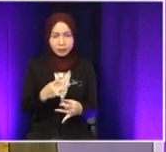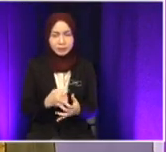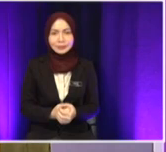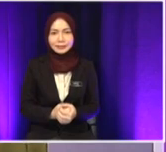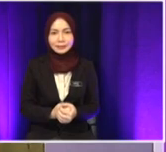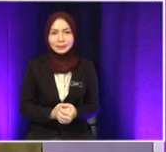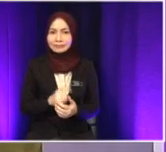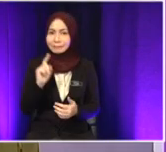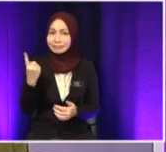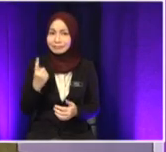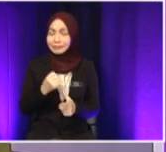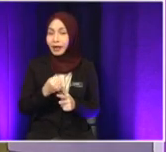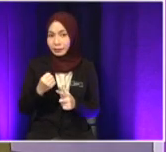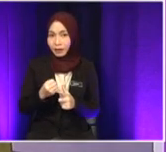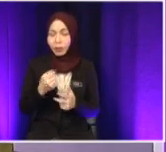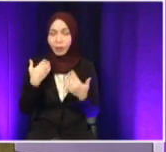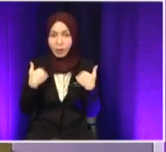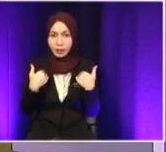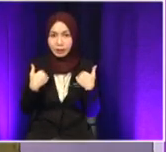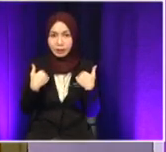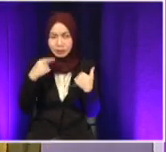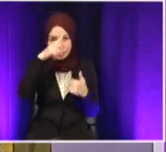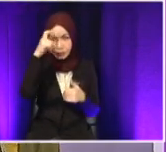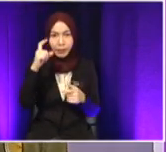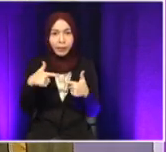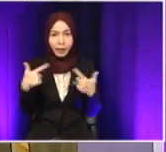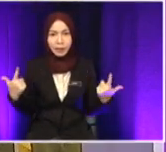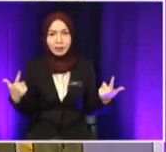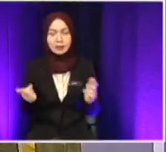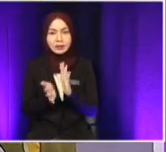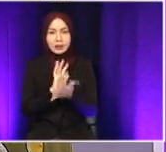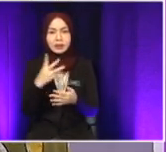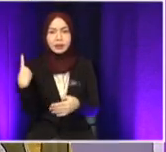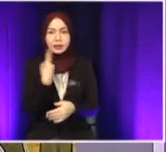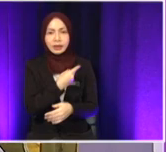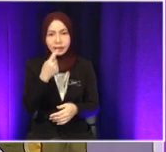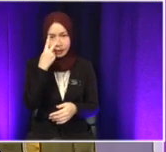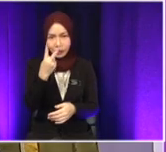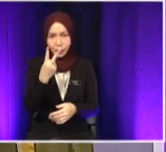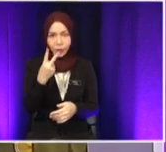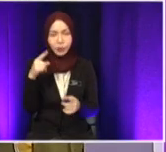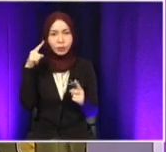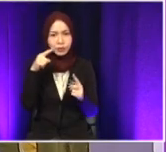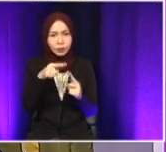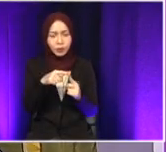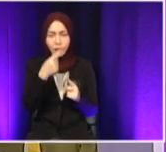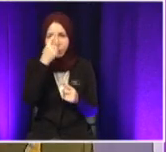lainnya jadi kita tengok tujuan berhibur yang pertama Oke yang pertama